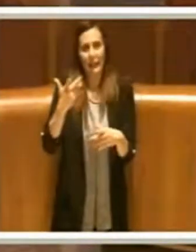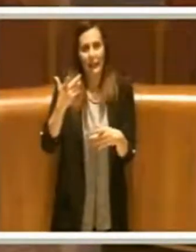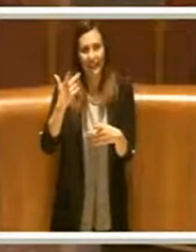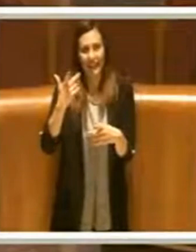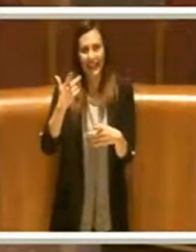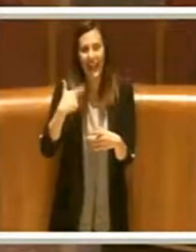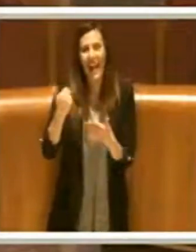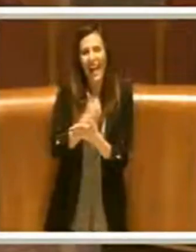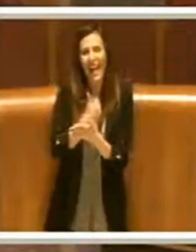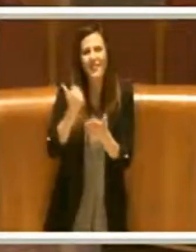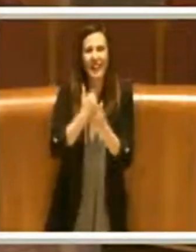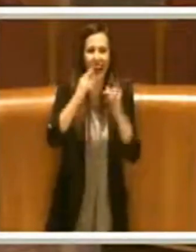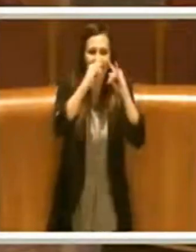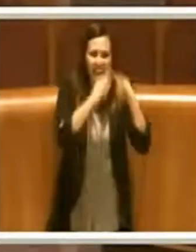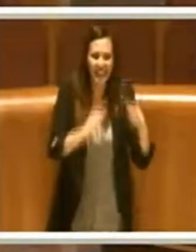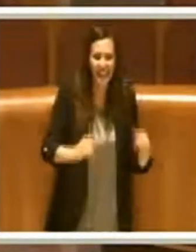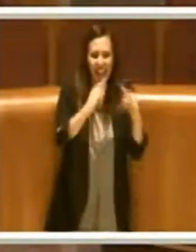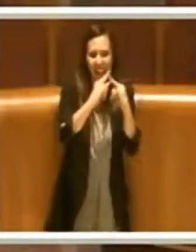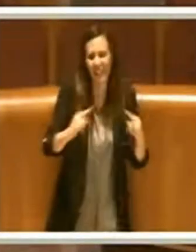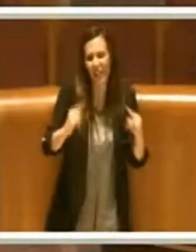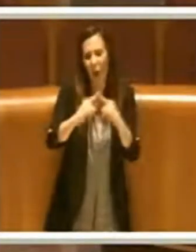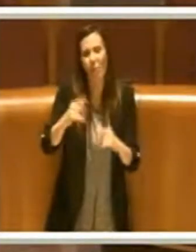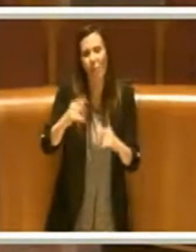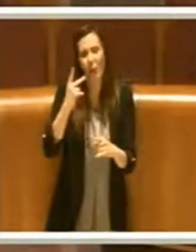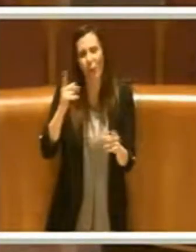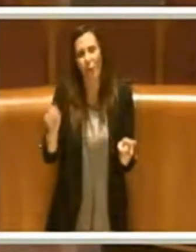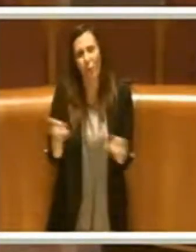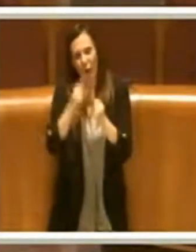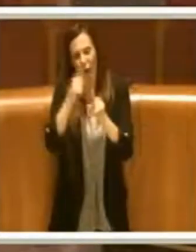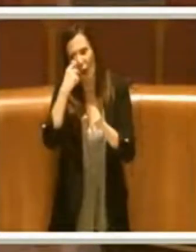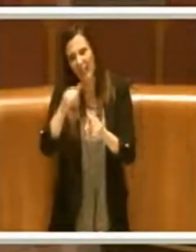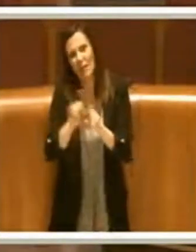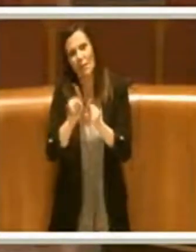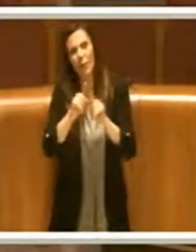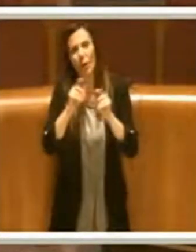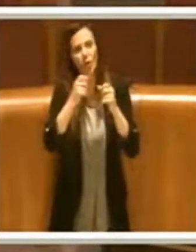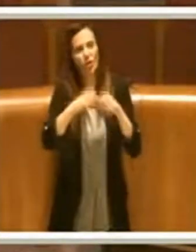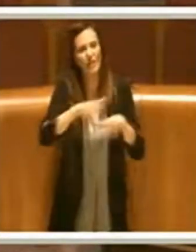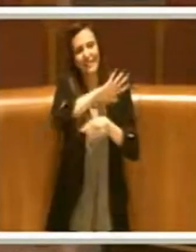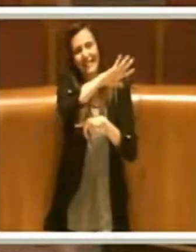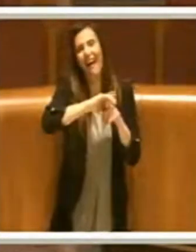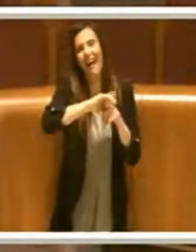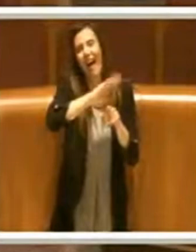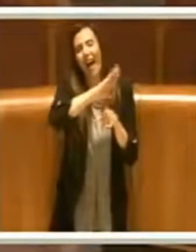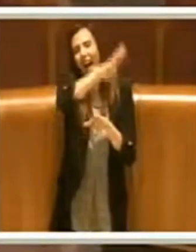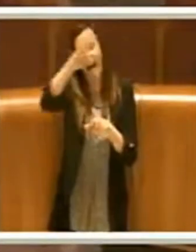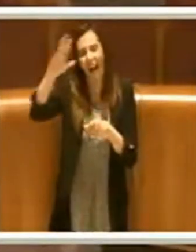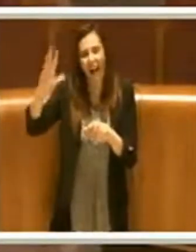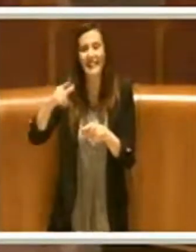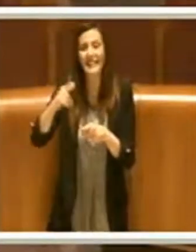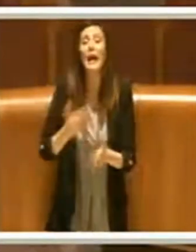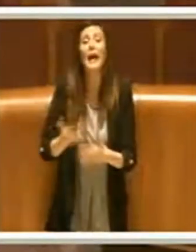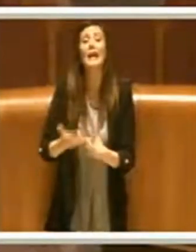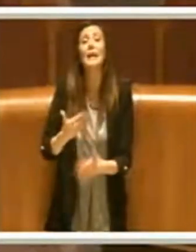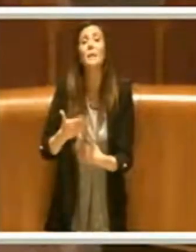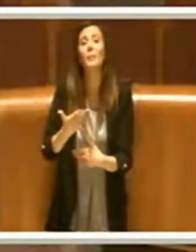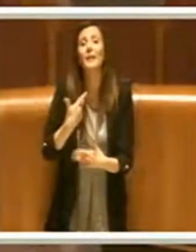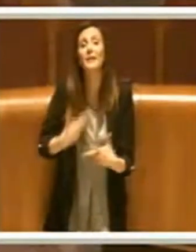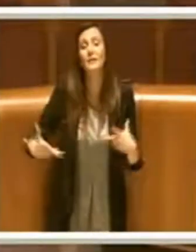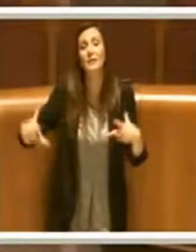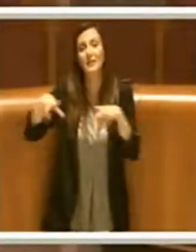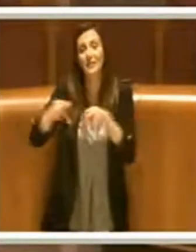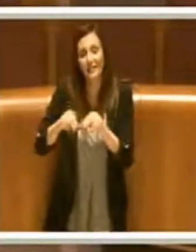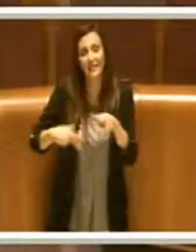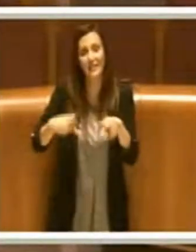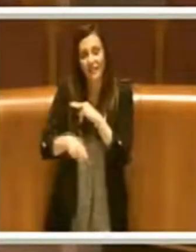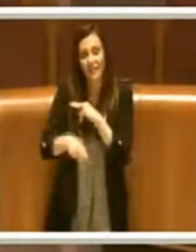le tendopoli che vediamo in altre città, e poi naturalmente a lungo termine invece il ripristino e la riattivazione e la